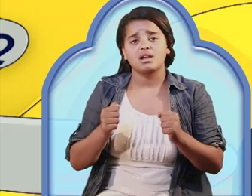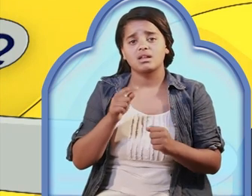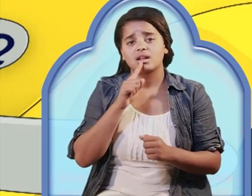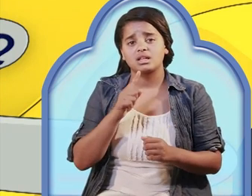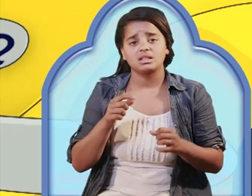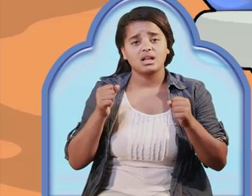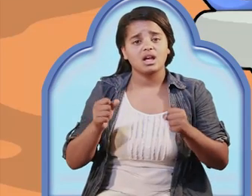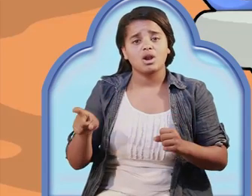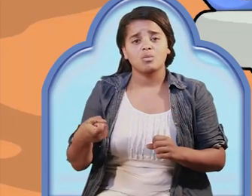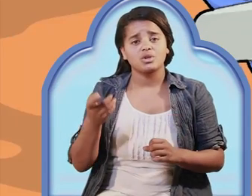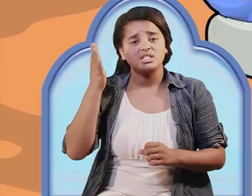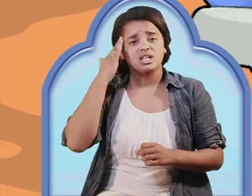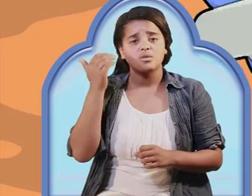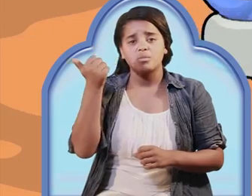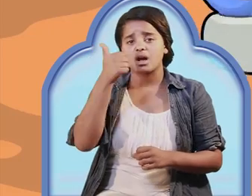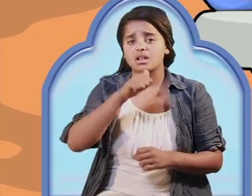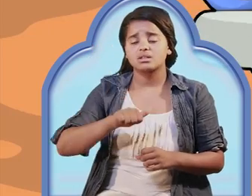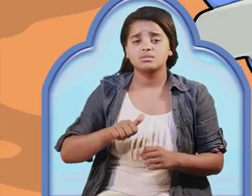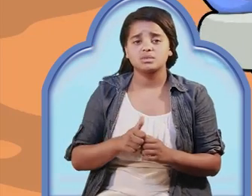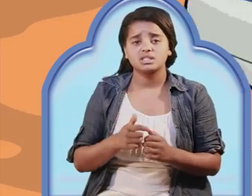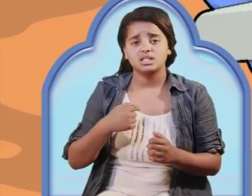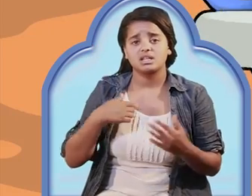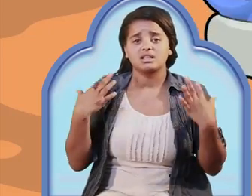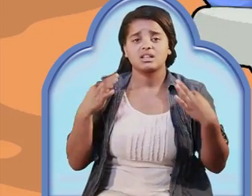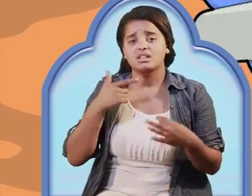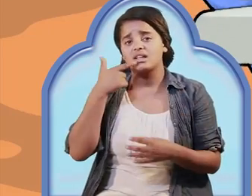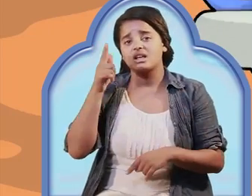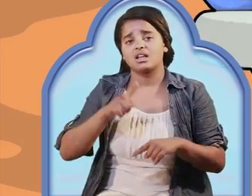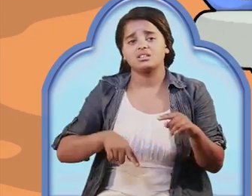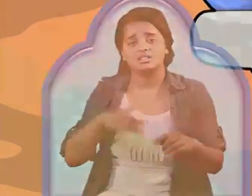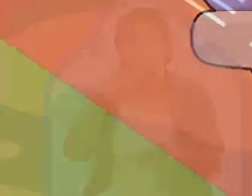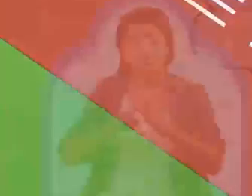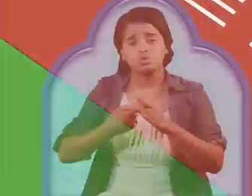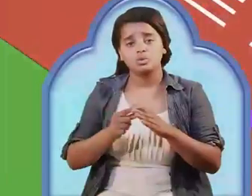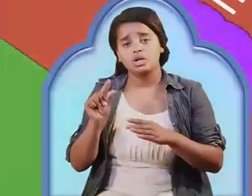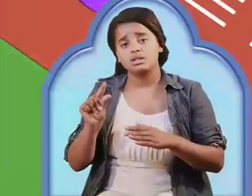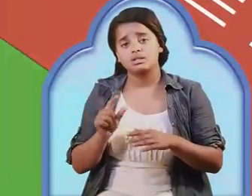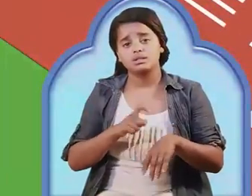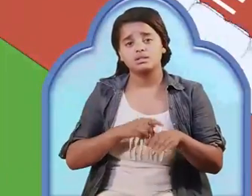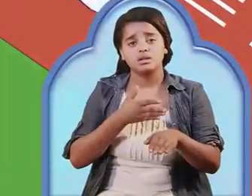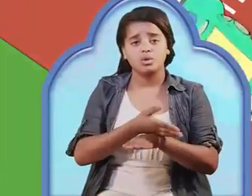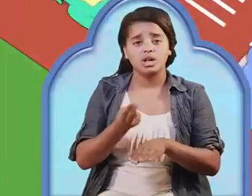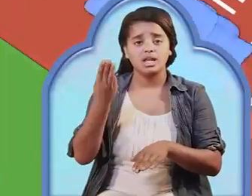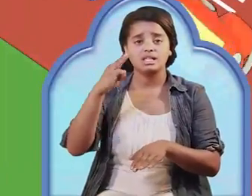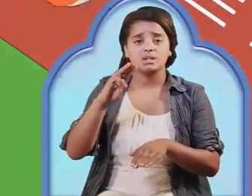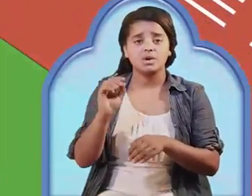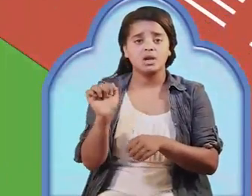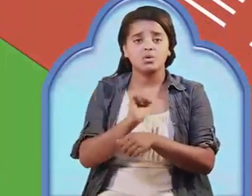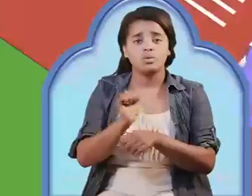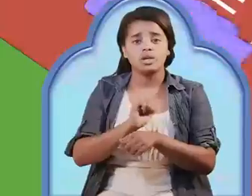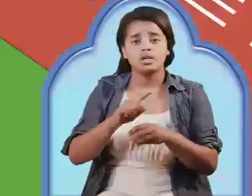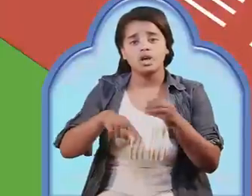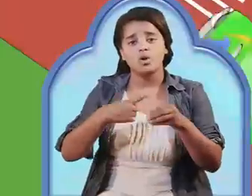አረዋክ እኔ በጣም ጠንካራ ነኝ። ጠንካራ መሆኔን ስለማውቅ ማንንም ስለኔ ጤንነት ሊነግረኝ አይችልም። ውድድሩ ጀምሮ ከጥቂት ጊዜ